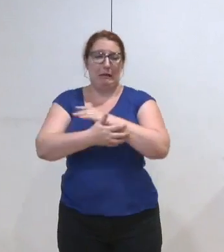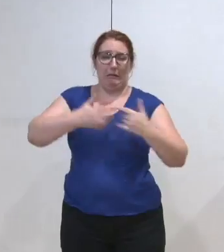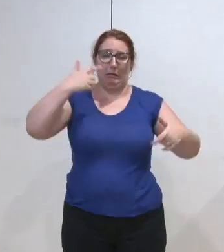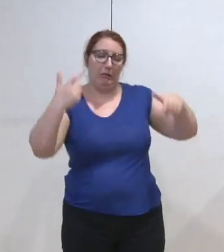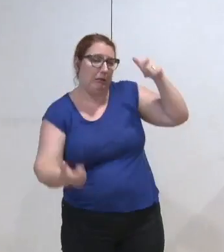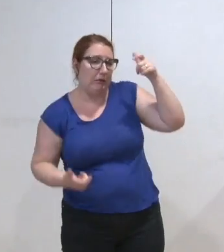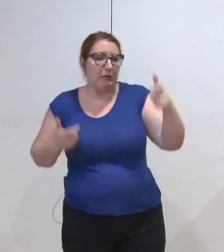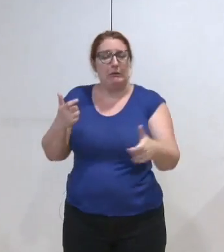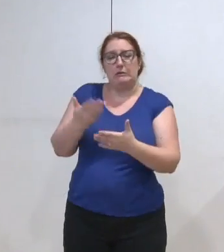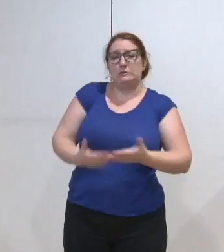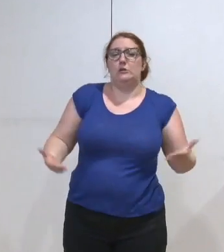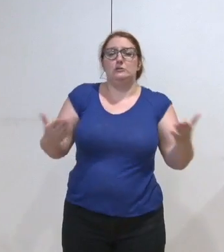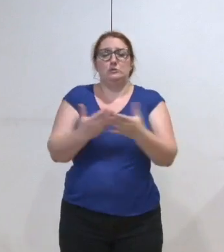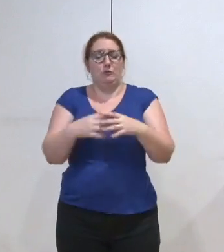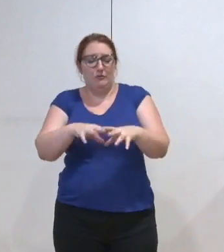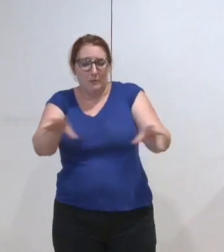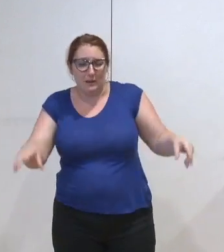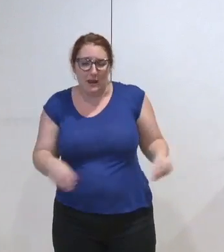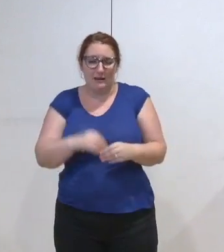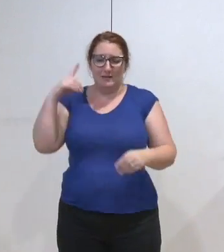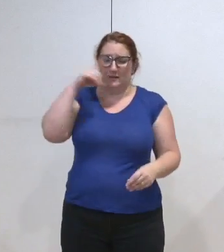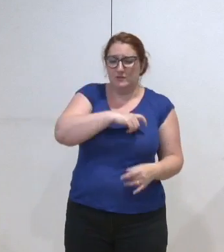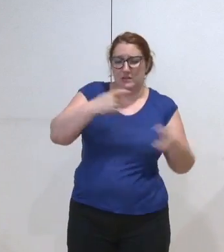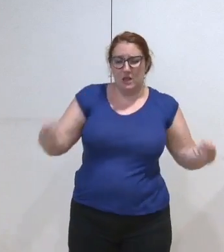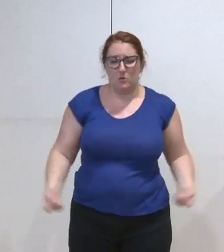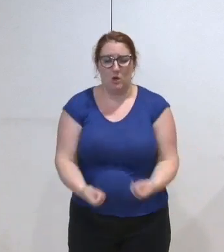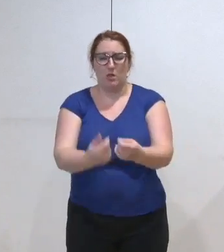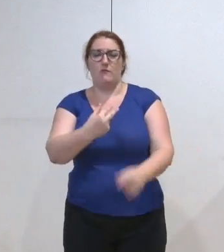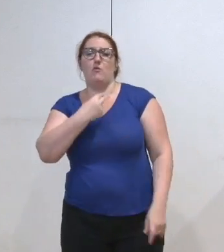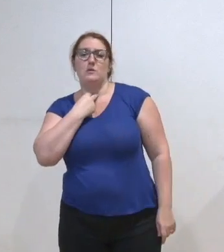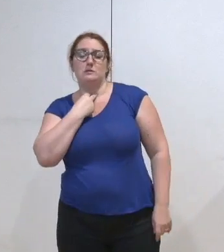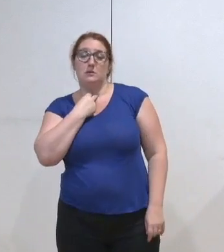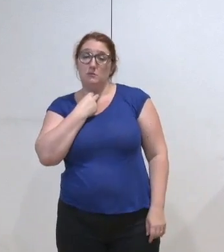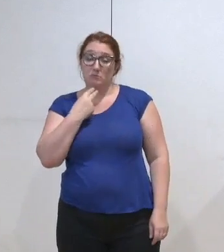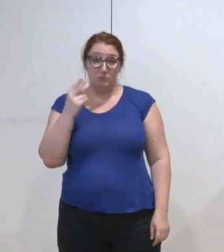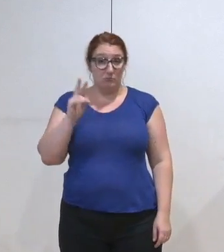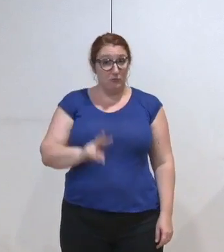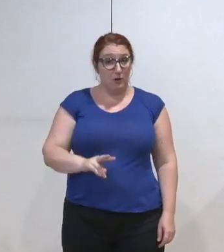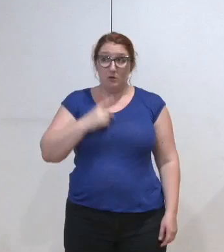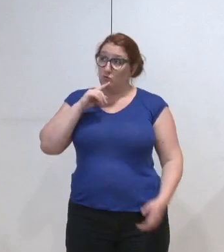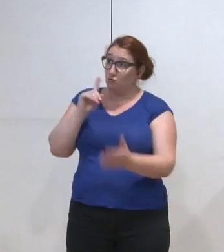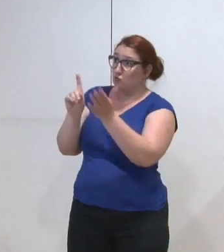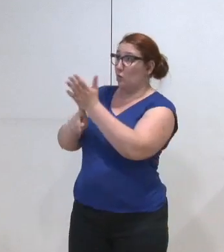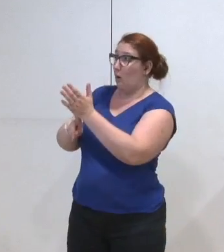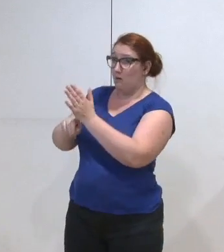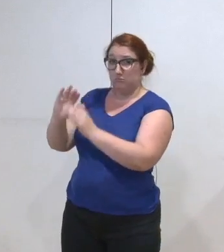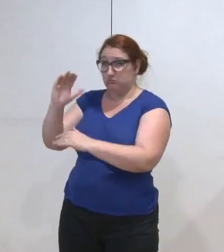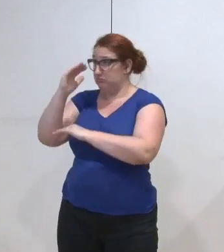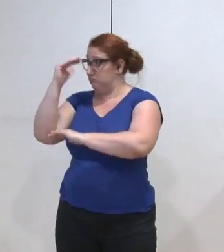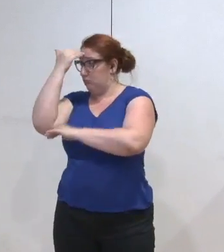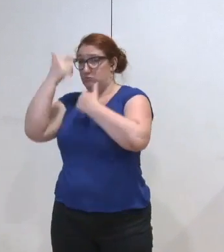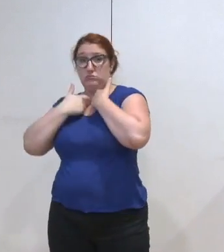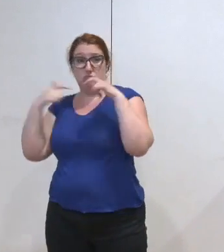de difficultés familiales ou éducative qui ne se caractérise pas forcément par l'accès à un droit reconnu